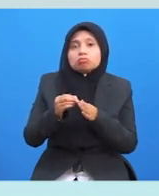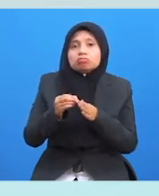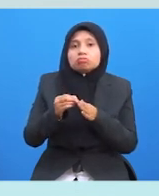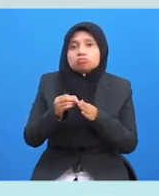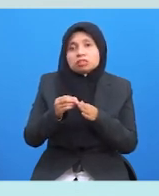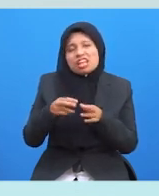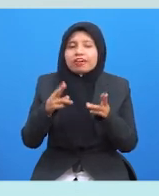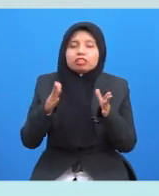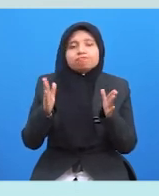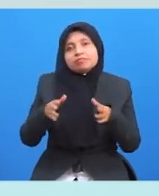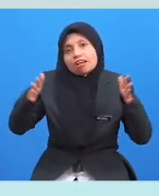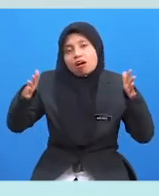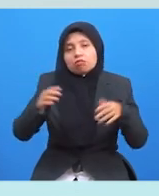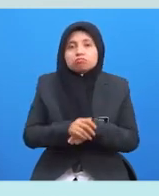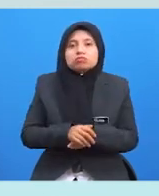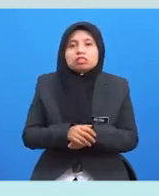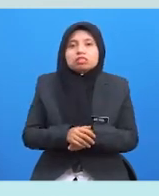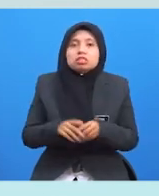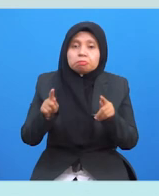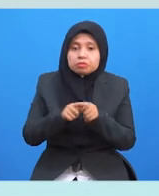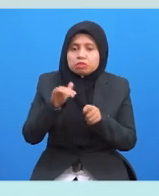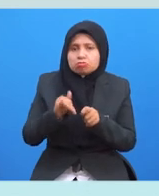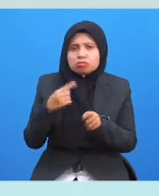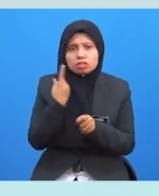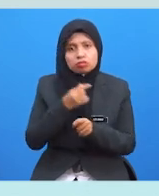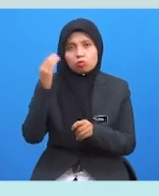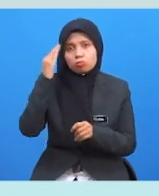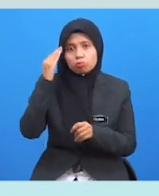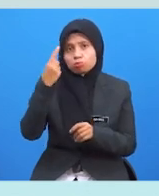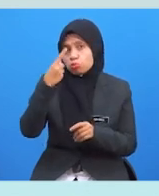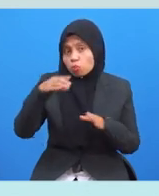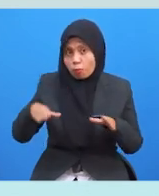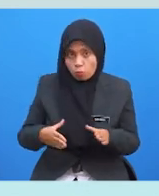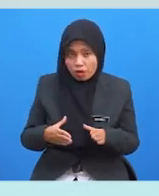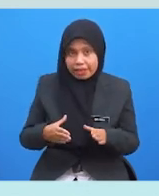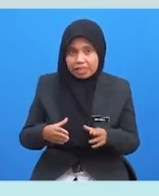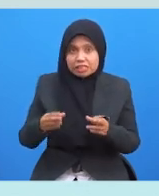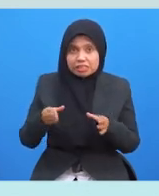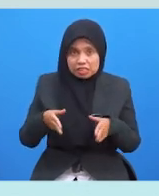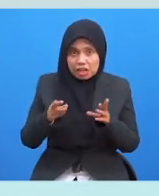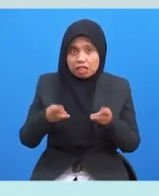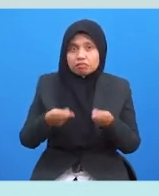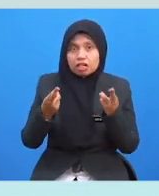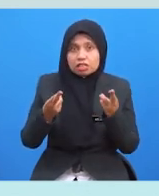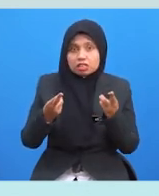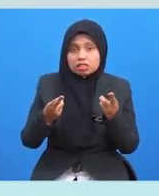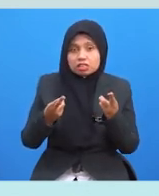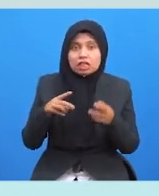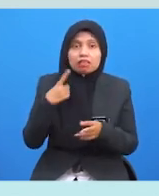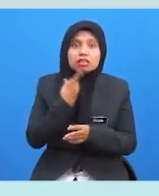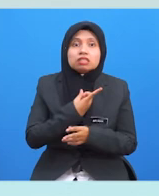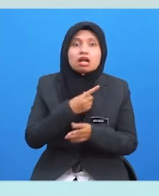raya. Seperti yang kita sedia maklum, bagi membina jalan raya atau lebuh